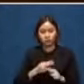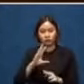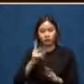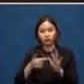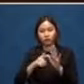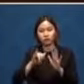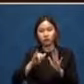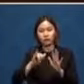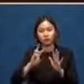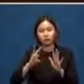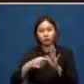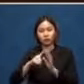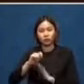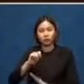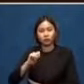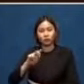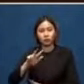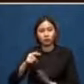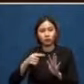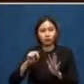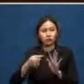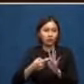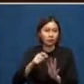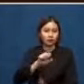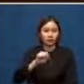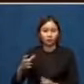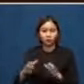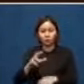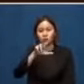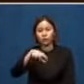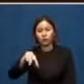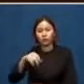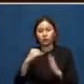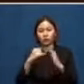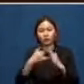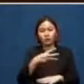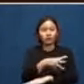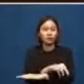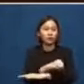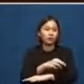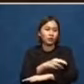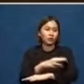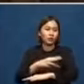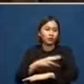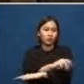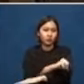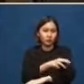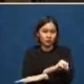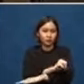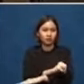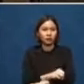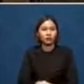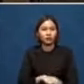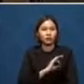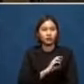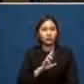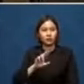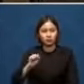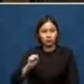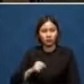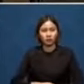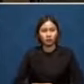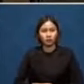จินตรัตน์ผู้แทนราษฎรพรรคเพื่อไทยจากจังหวัดมหาสารคามในฐานะสมาชิกรัฐสภาผ